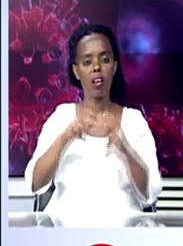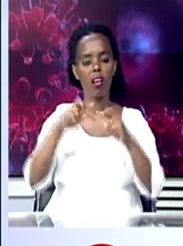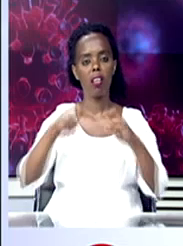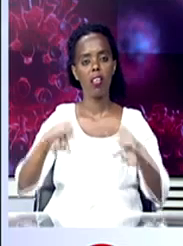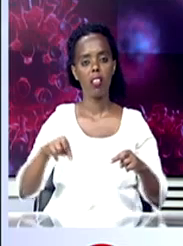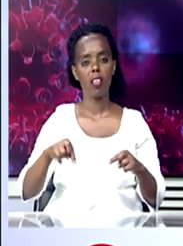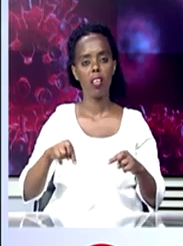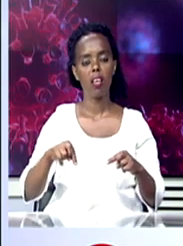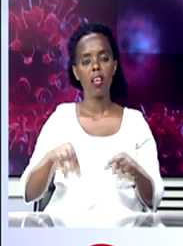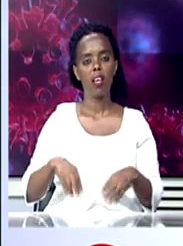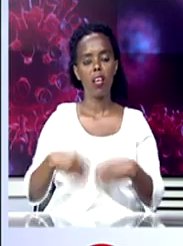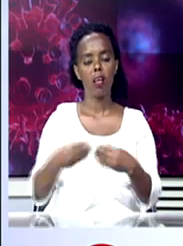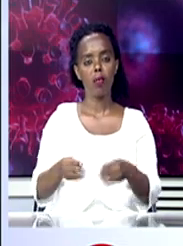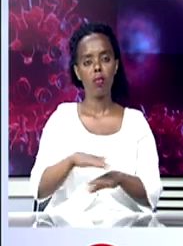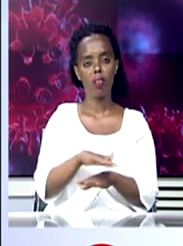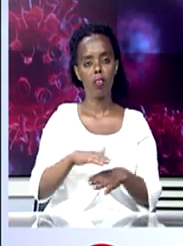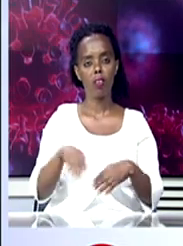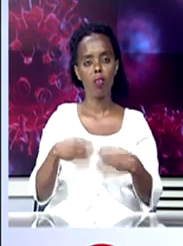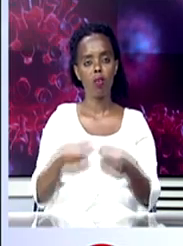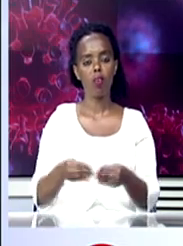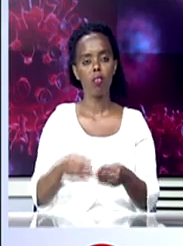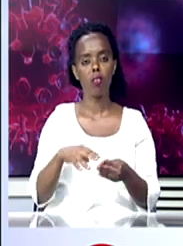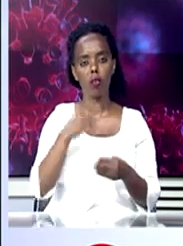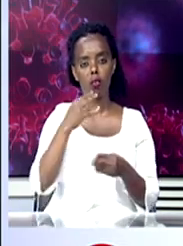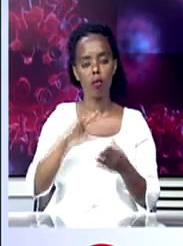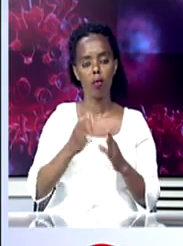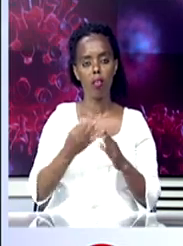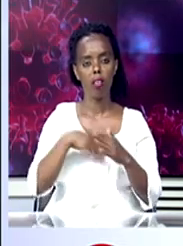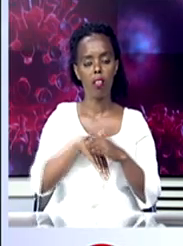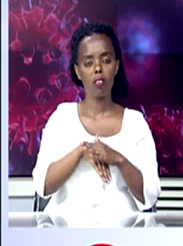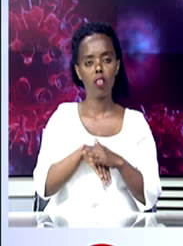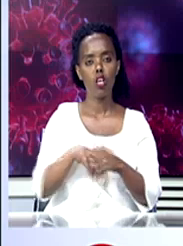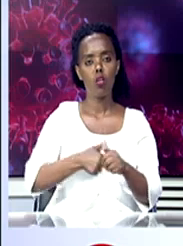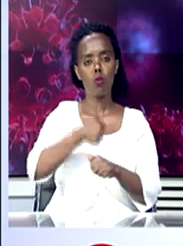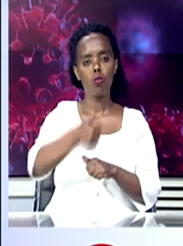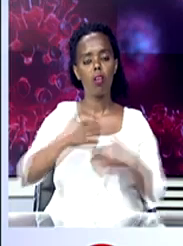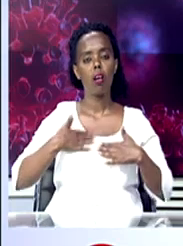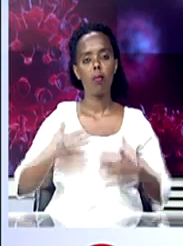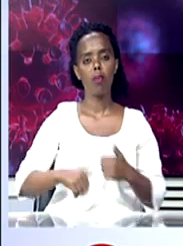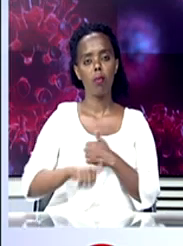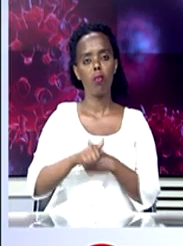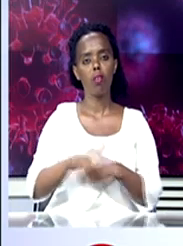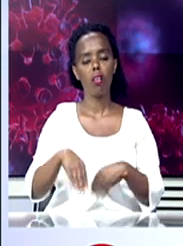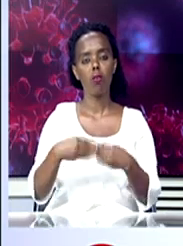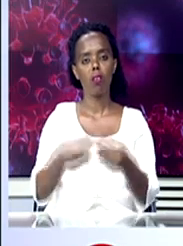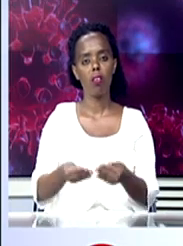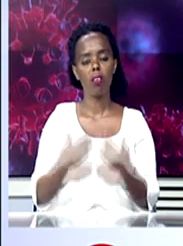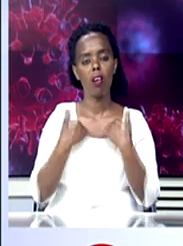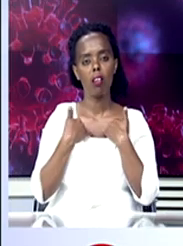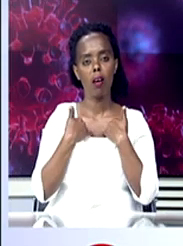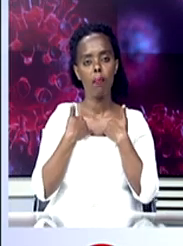gandaatti kennamuutu irra jiraata. Hojii tola ooltummaa kana keessatti immoo dursa qaama midhamtoota kanaaf kennuutu irra